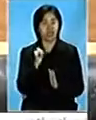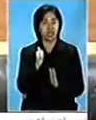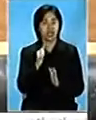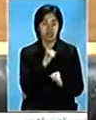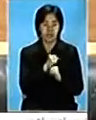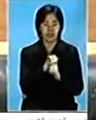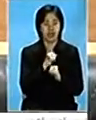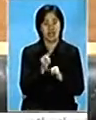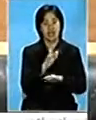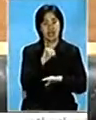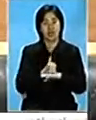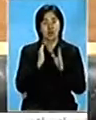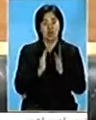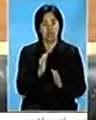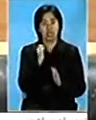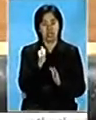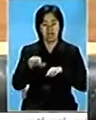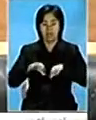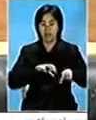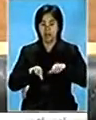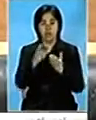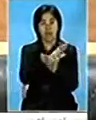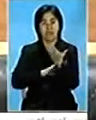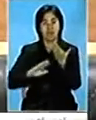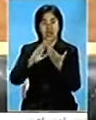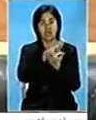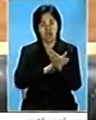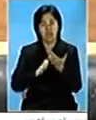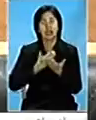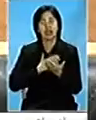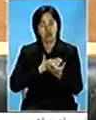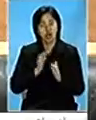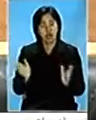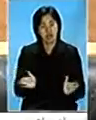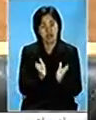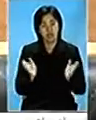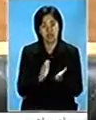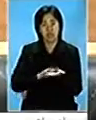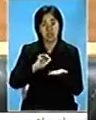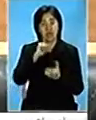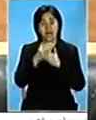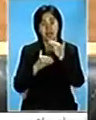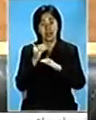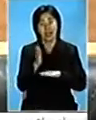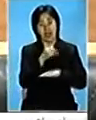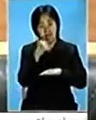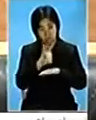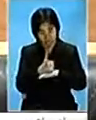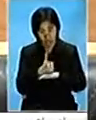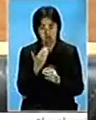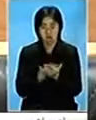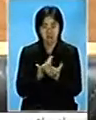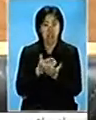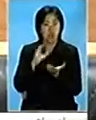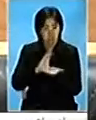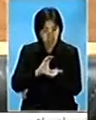ป็นนักการเมืองที่ดีที่จะไปบริหารประเทศชาติบ้านเมืองก็ขอสนับสนุนนะคะแล้วก็ขอให้สภาเนี่ยสนับสนุนงบประมาณของท่